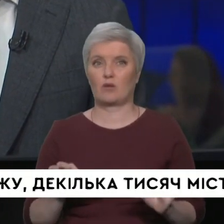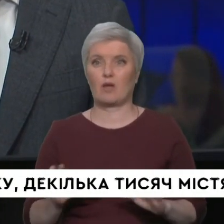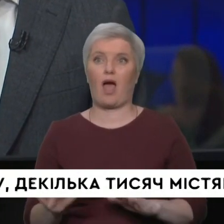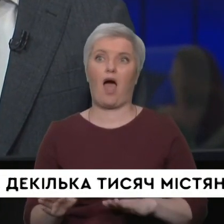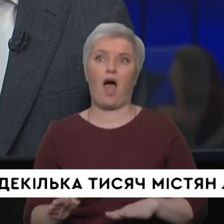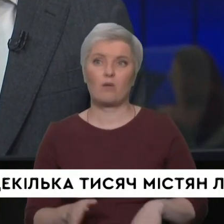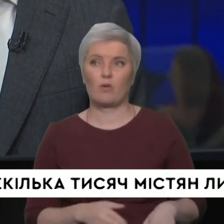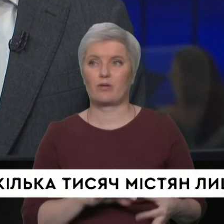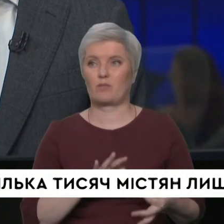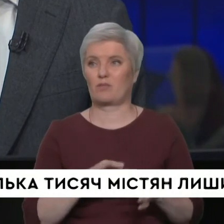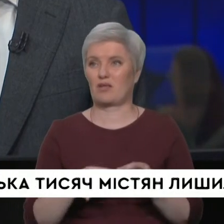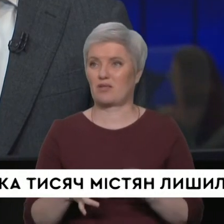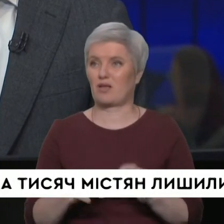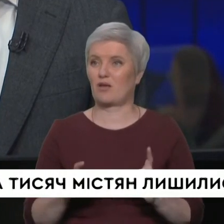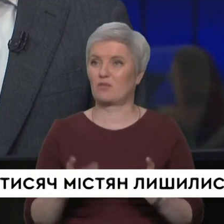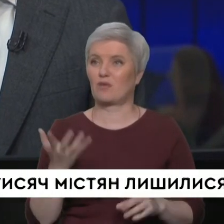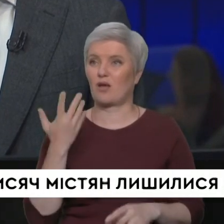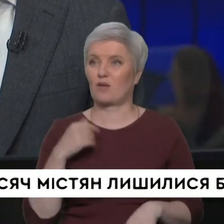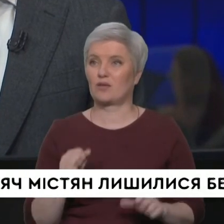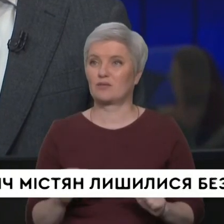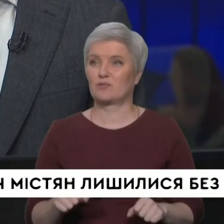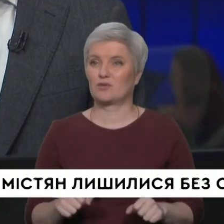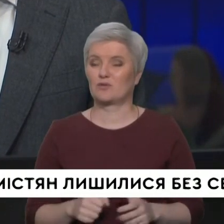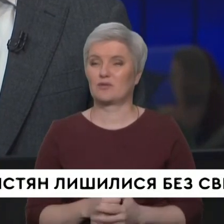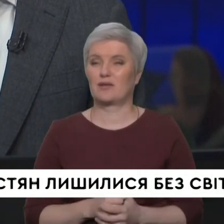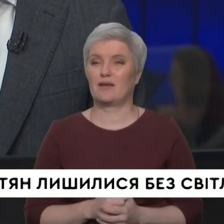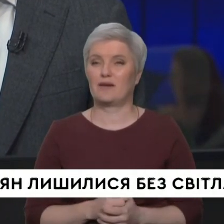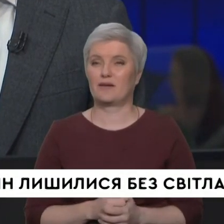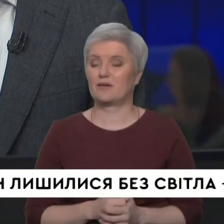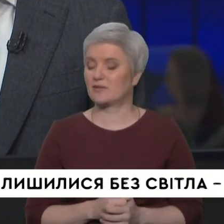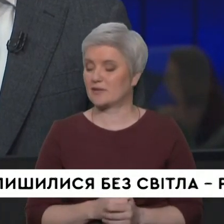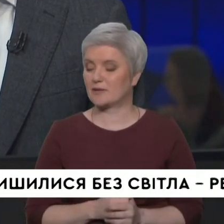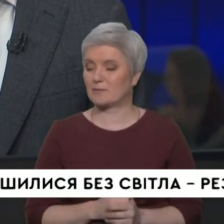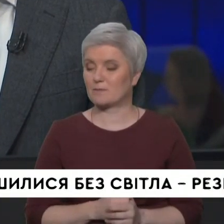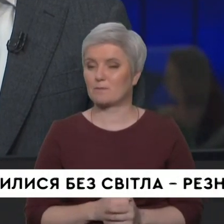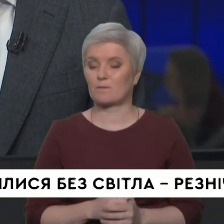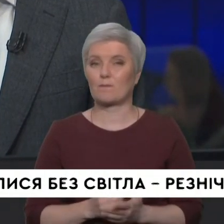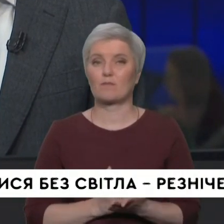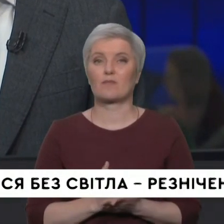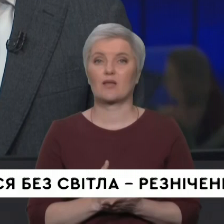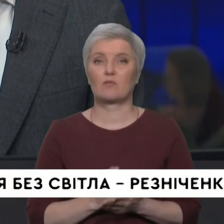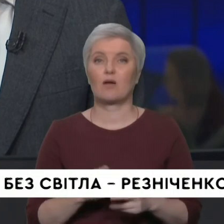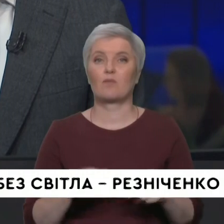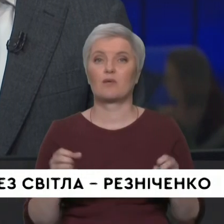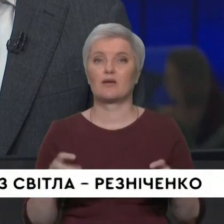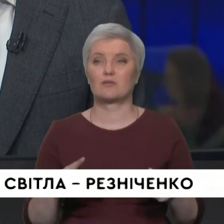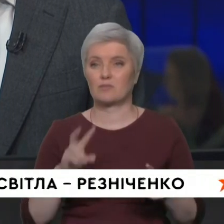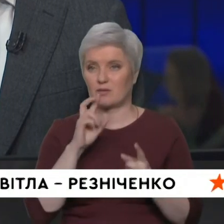вже більш детально надасте, коли зможете? Ну, ви знаєте, Служба безпеки України